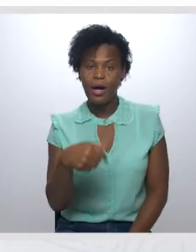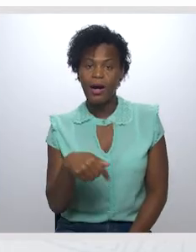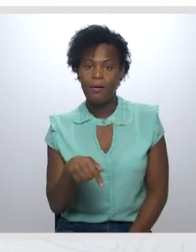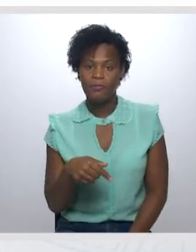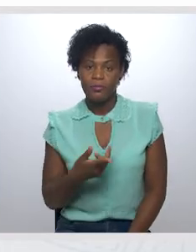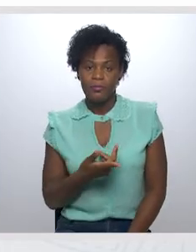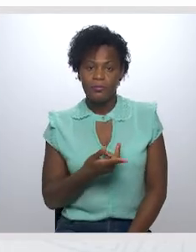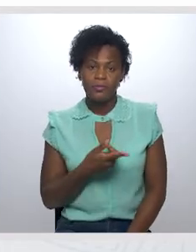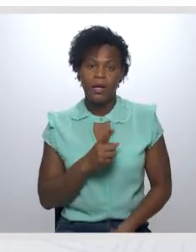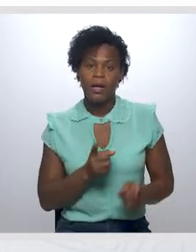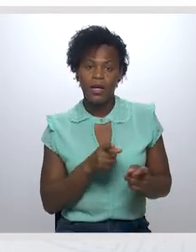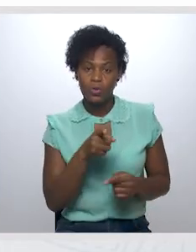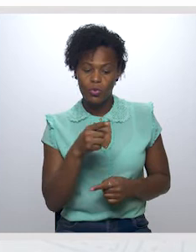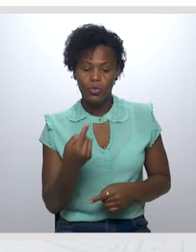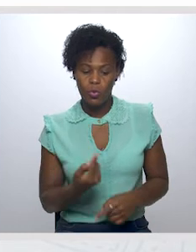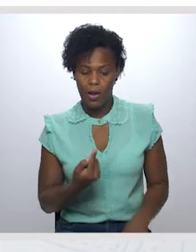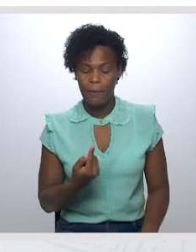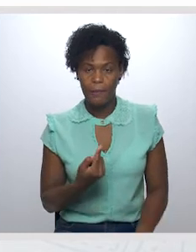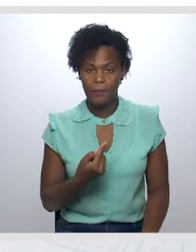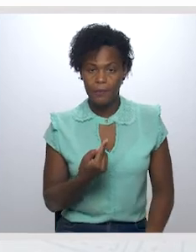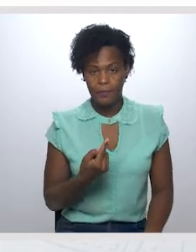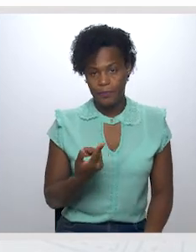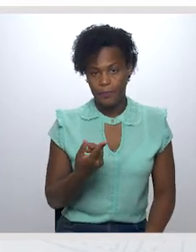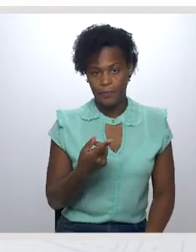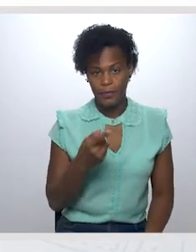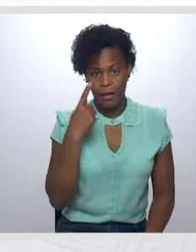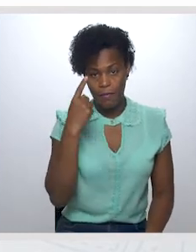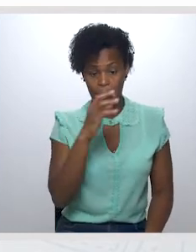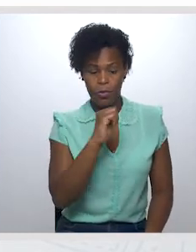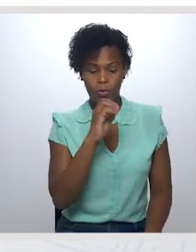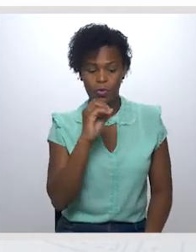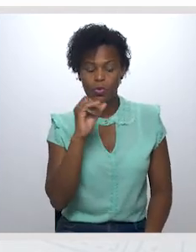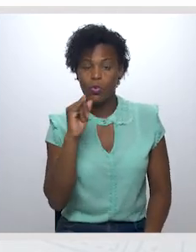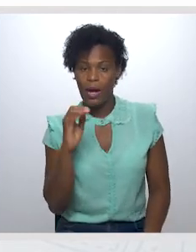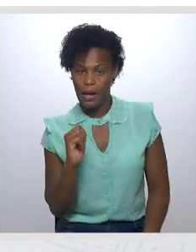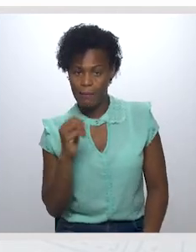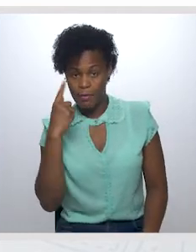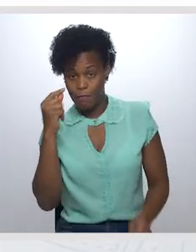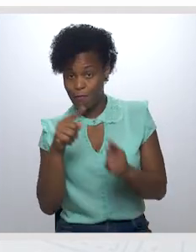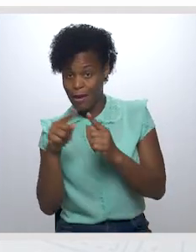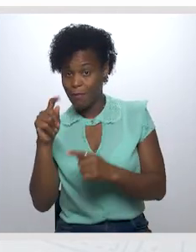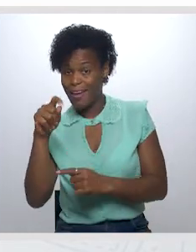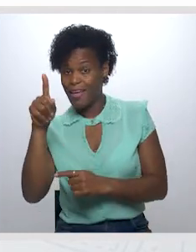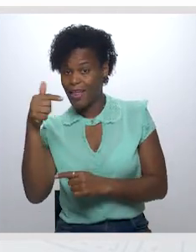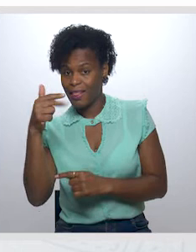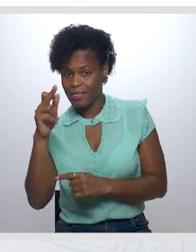avez que tu sois. Et là, vous avez le verbe être.